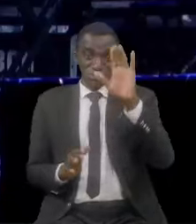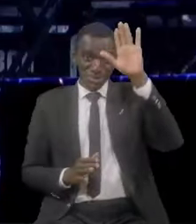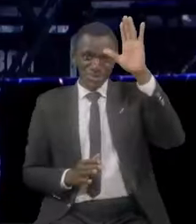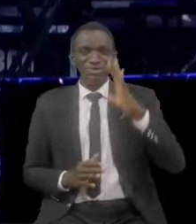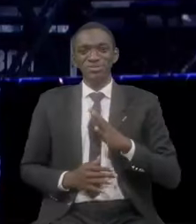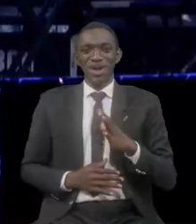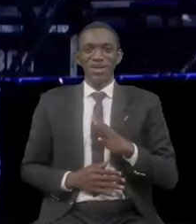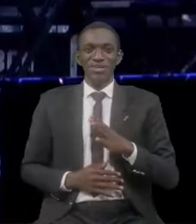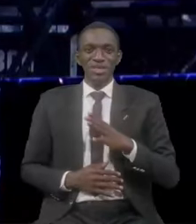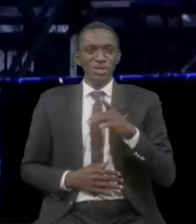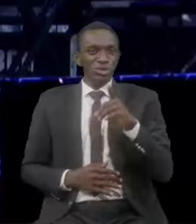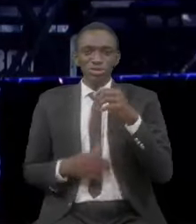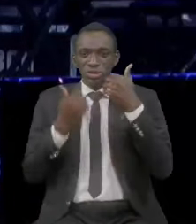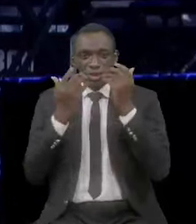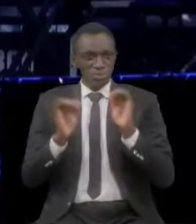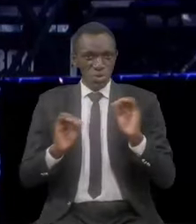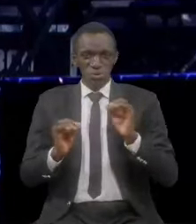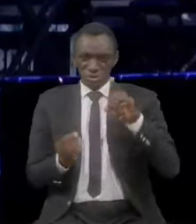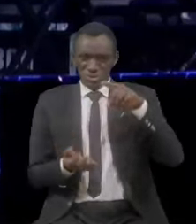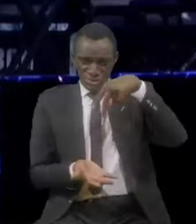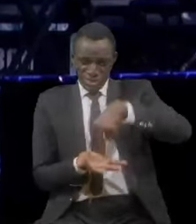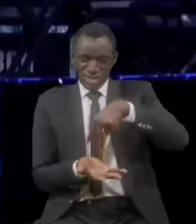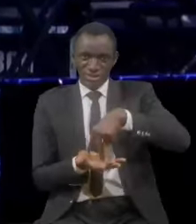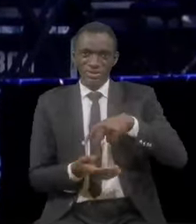Quand vous levez la main, priez, vous tenir debout.